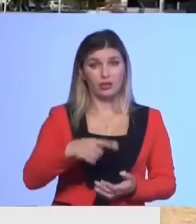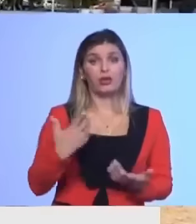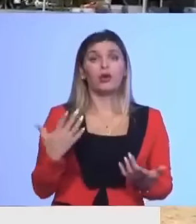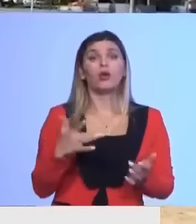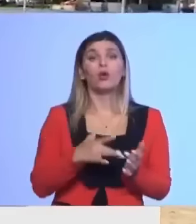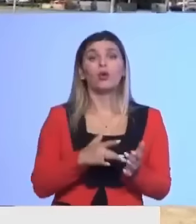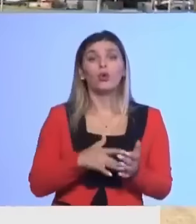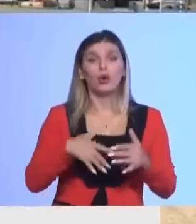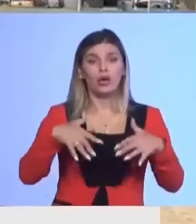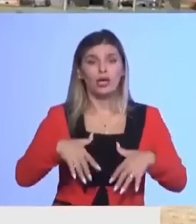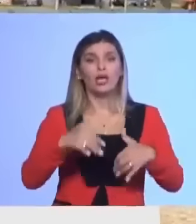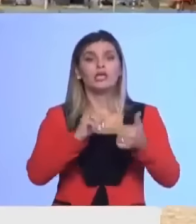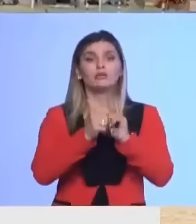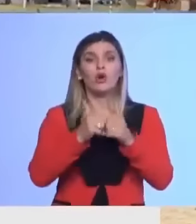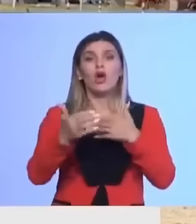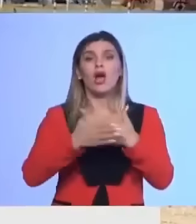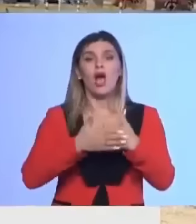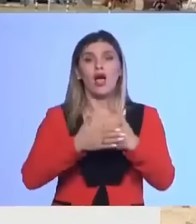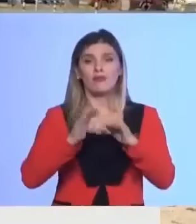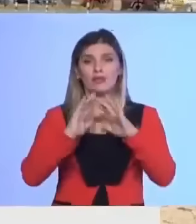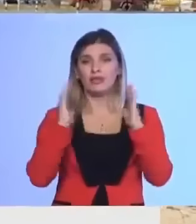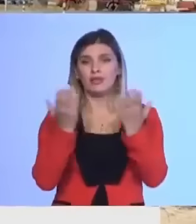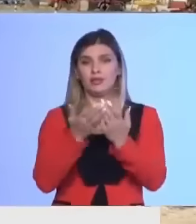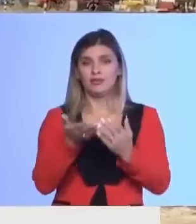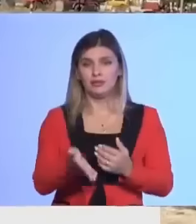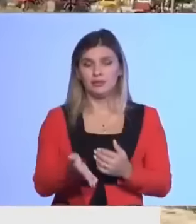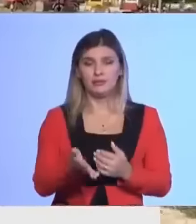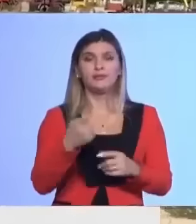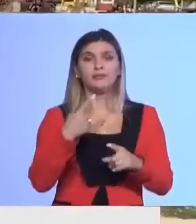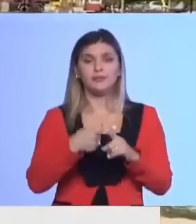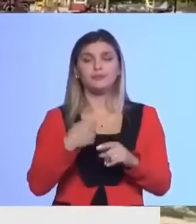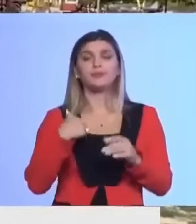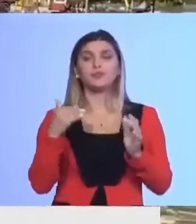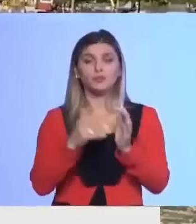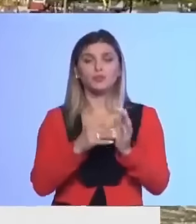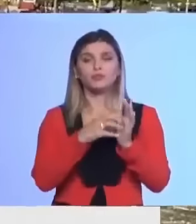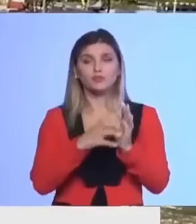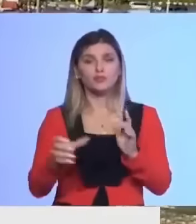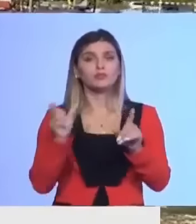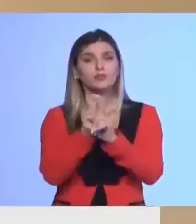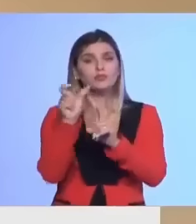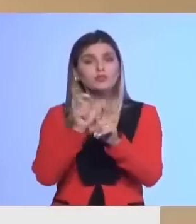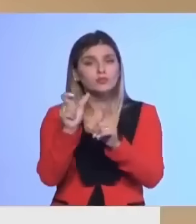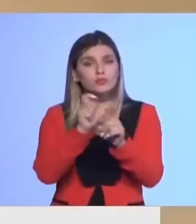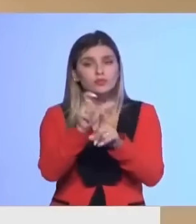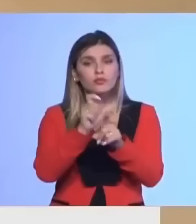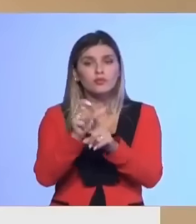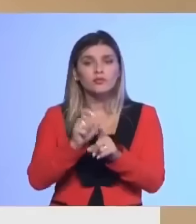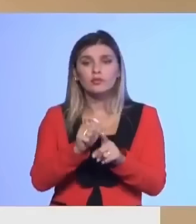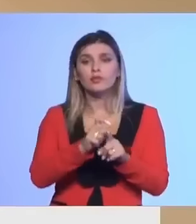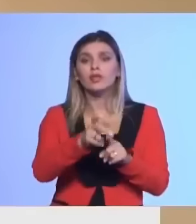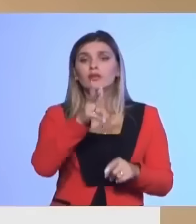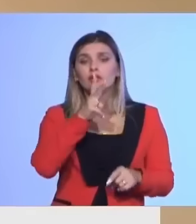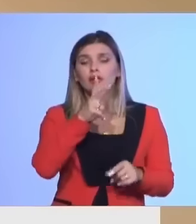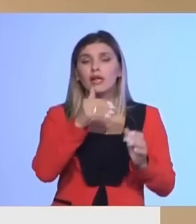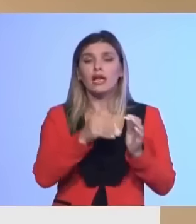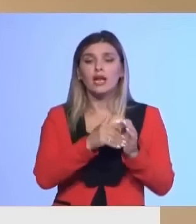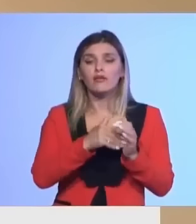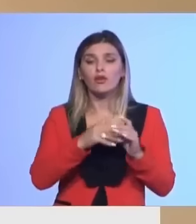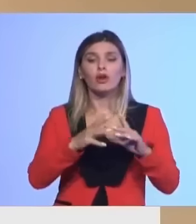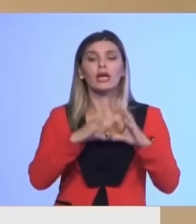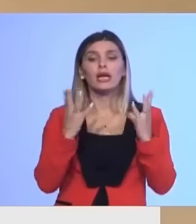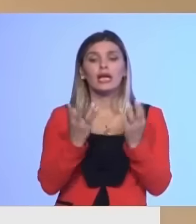zonën rekreative sportive afër sallës sporteve Bill Clinton dhe jemi duke trajtuar gjithë zonën që të kalojë gjitha zona në drejt